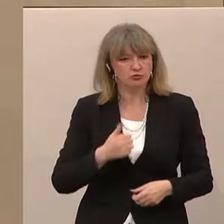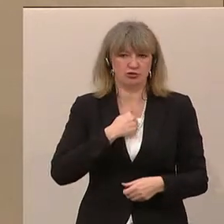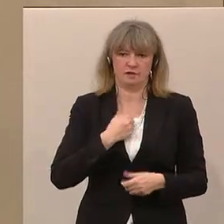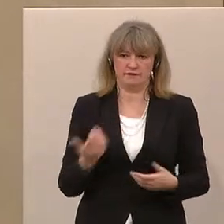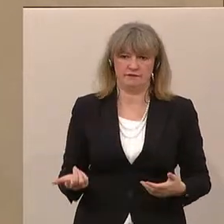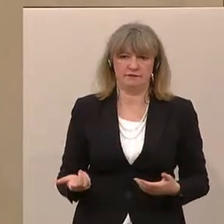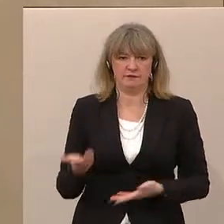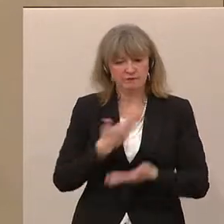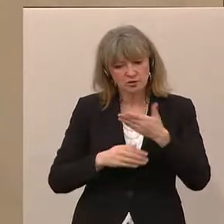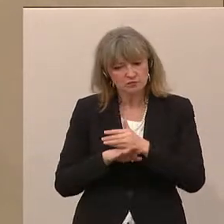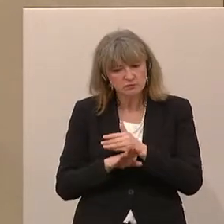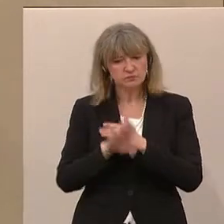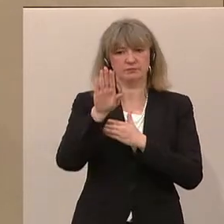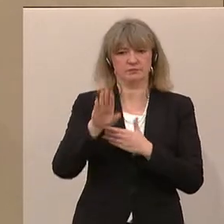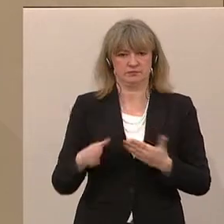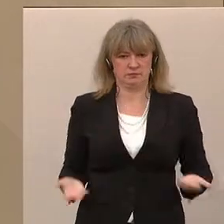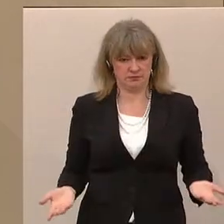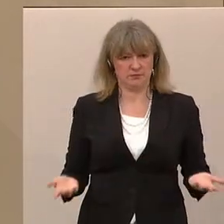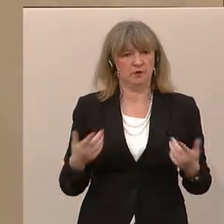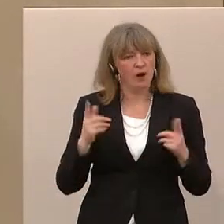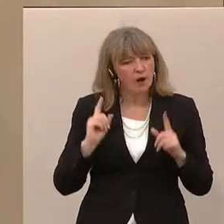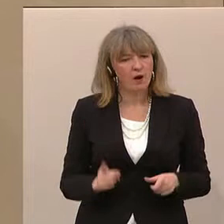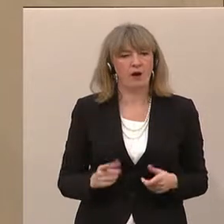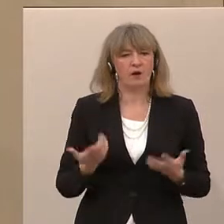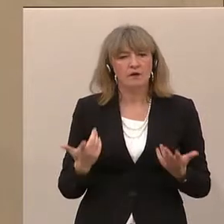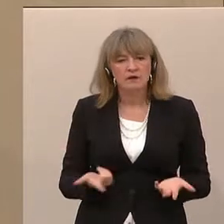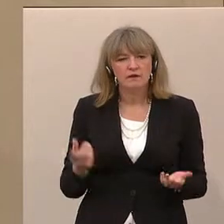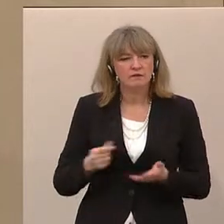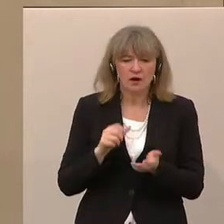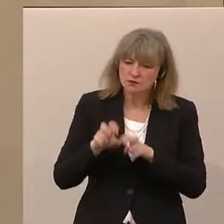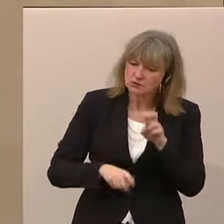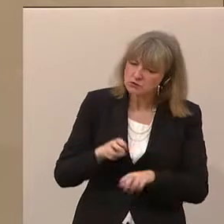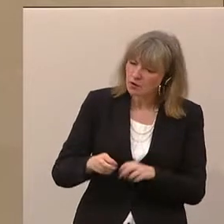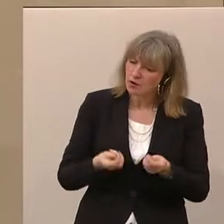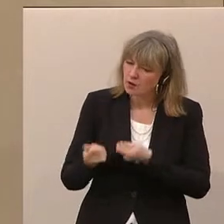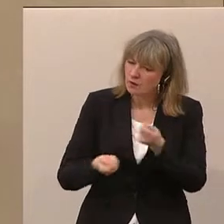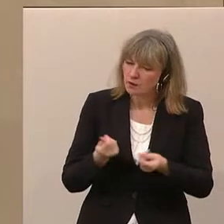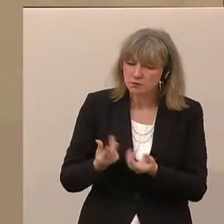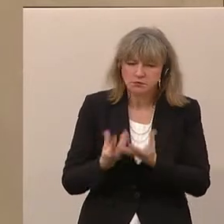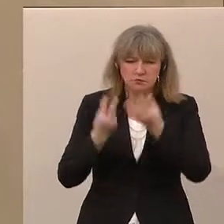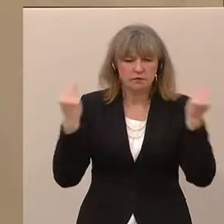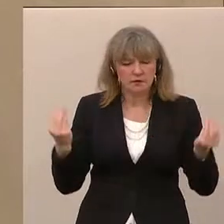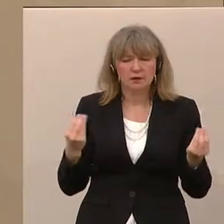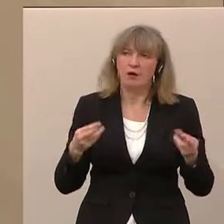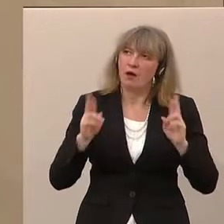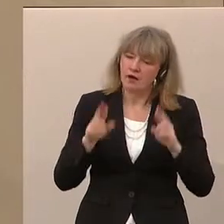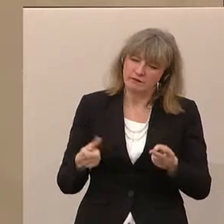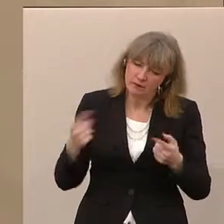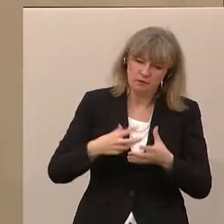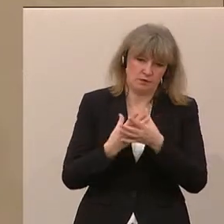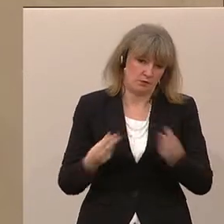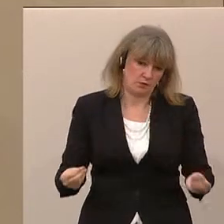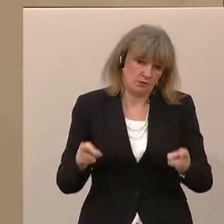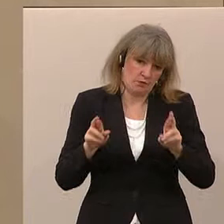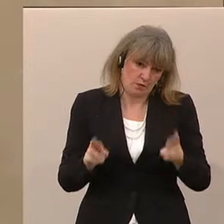Wirtschaft anzukurbeln und auch vor allen Dingen die ausufernde Abgabenquote endlich auch in den Griff zu bekommen und